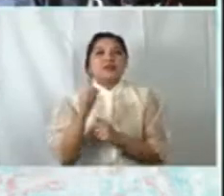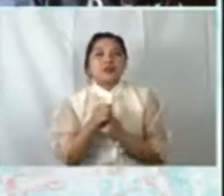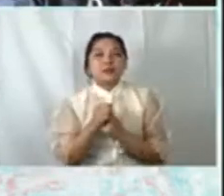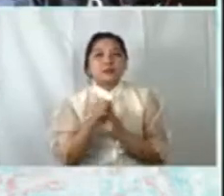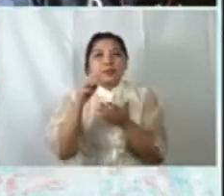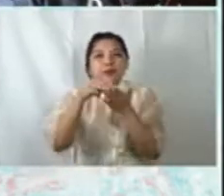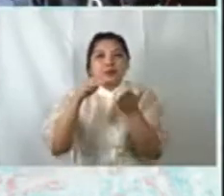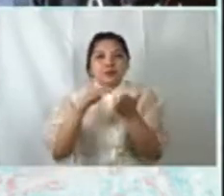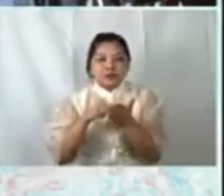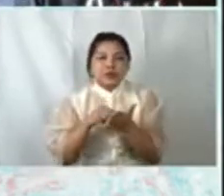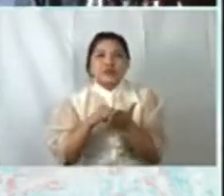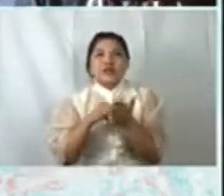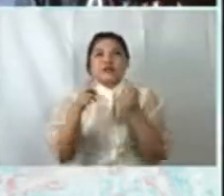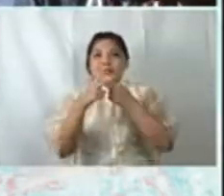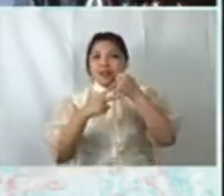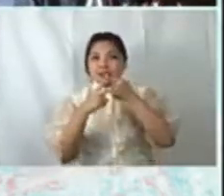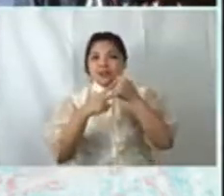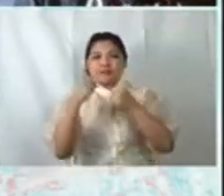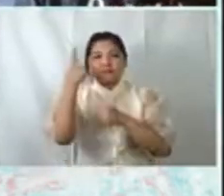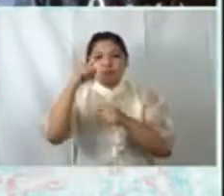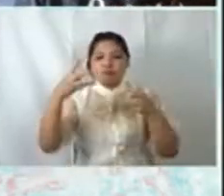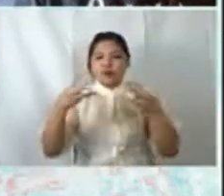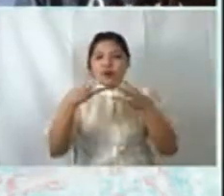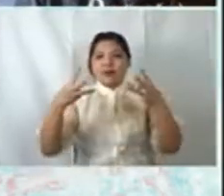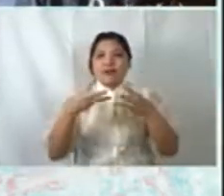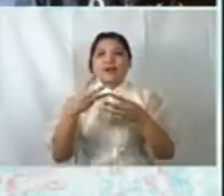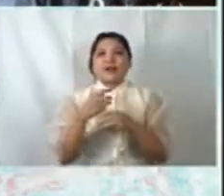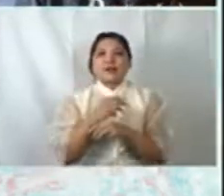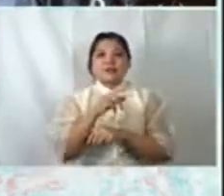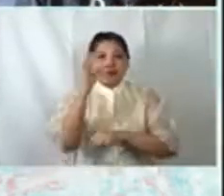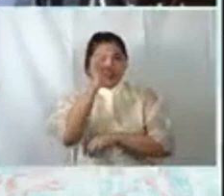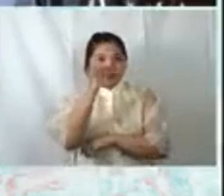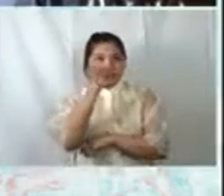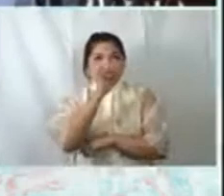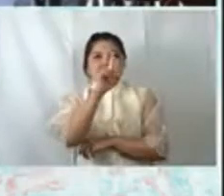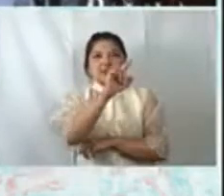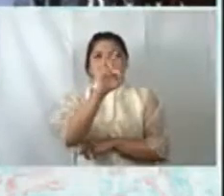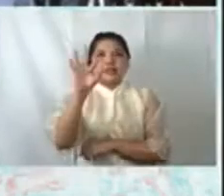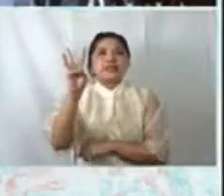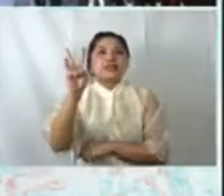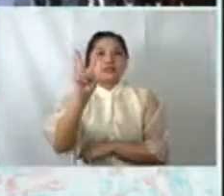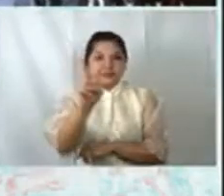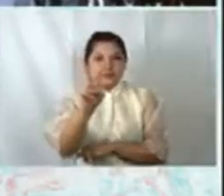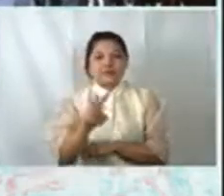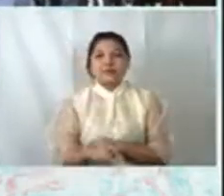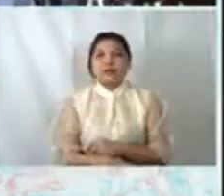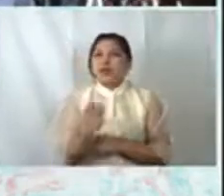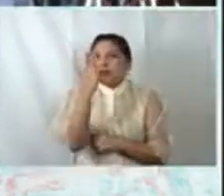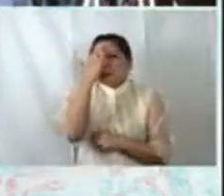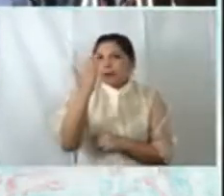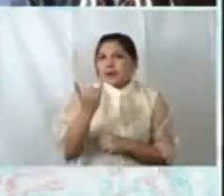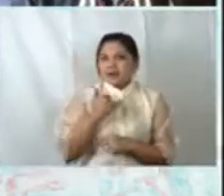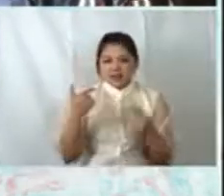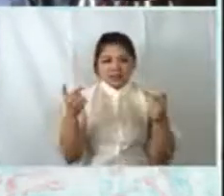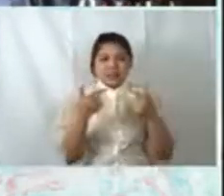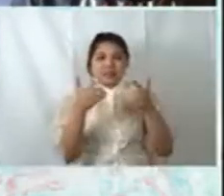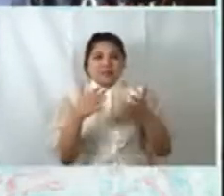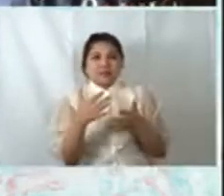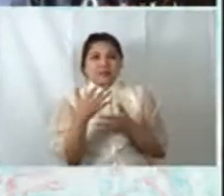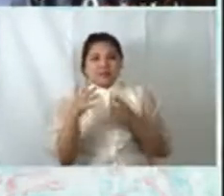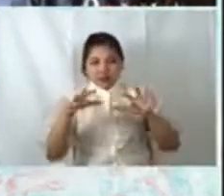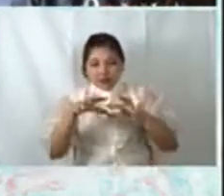para sa mga Pilipino noong May 9, 1962. Bakit ang mga nakalaban natin na mga